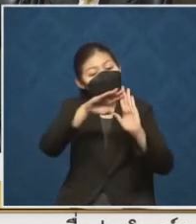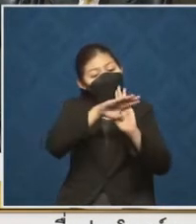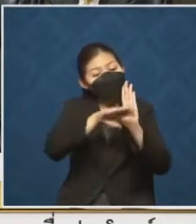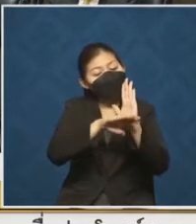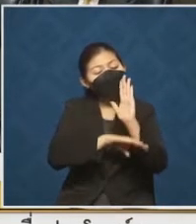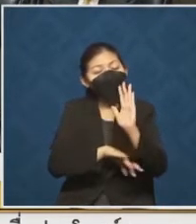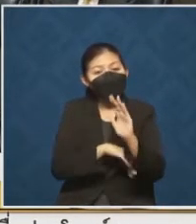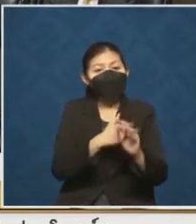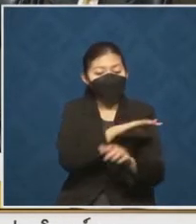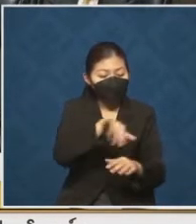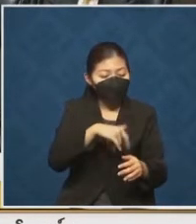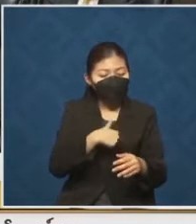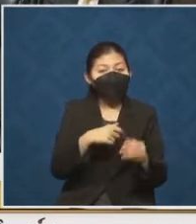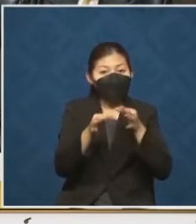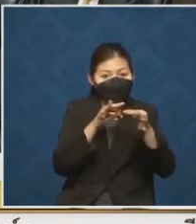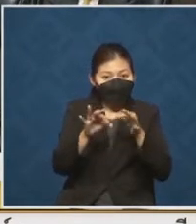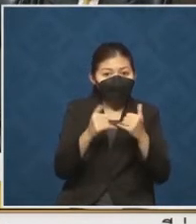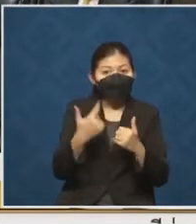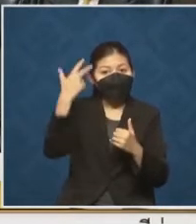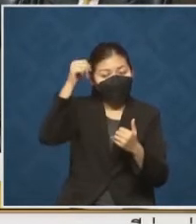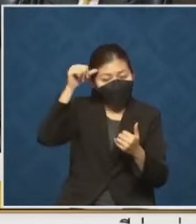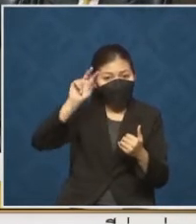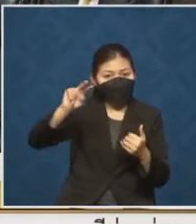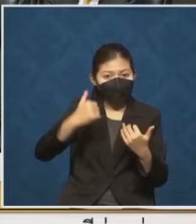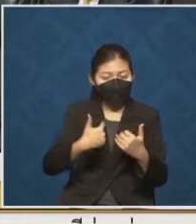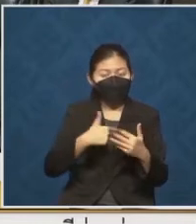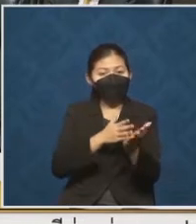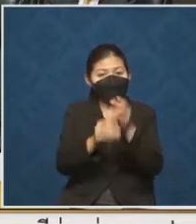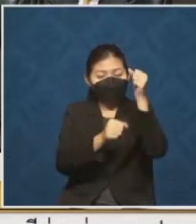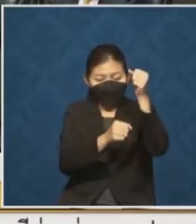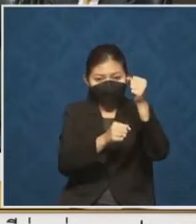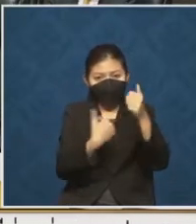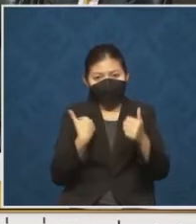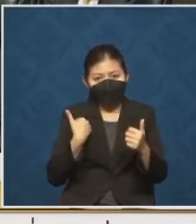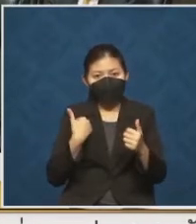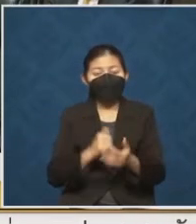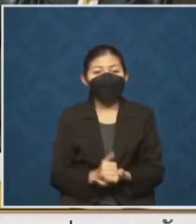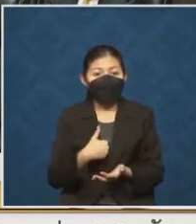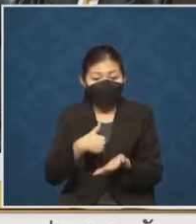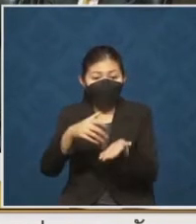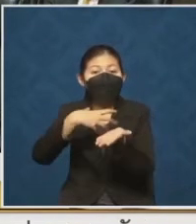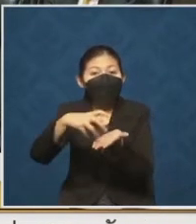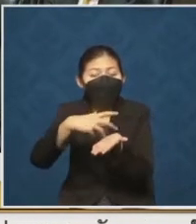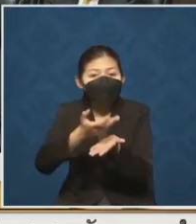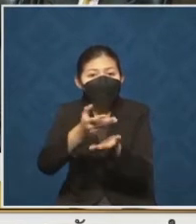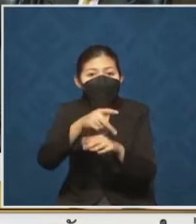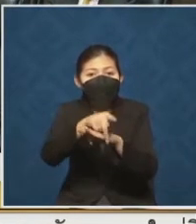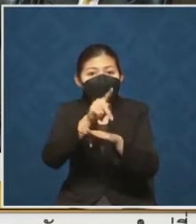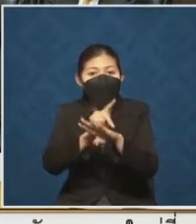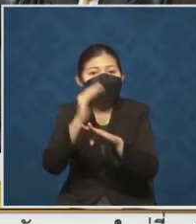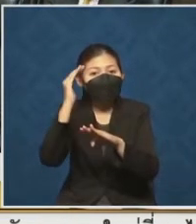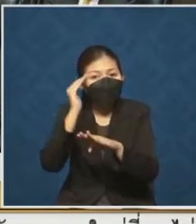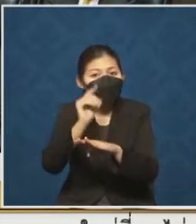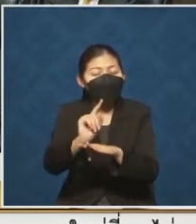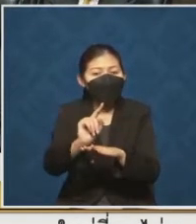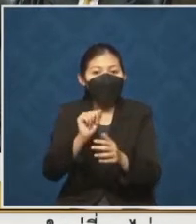วิธีการแก้ไขให้เป็นและทำให้เกิดเป็นประโยชน์ของพี่น้องประชาชนครับอ่ะแต่พี่นั่นลำดับการอภิปราย